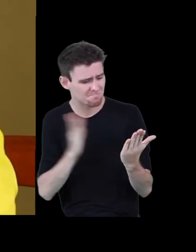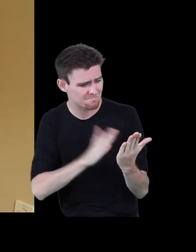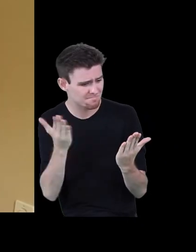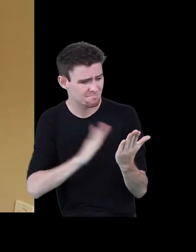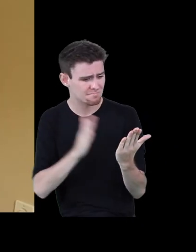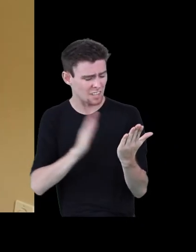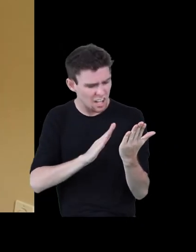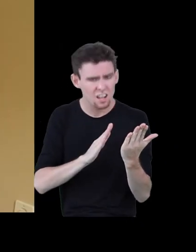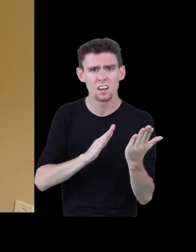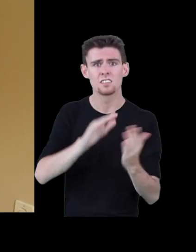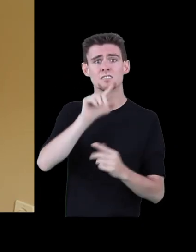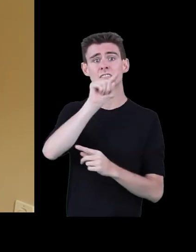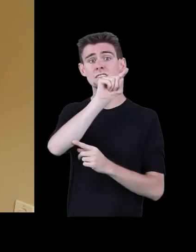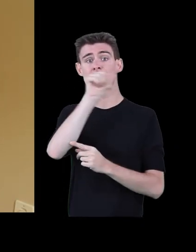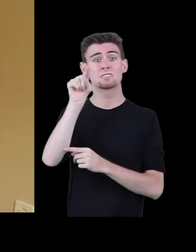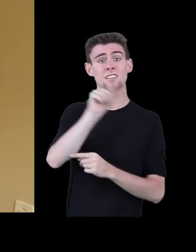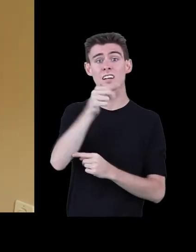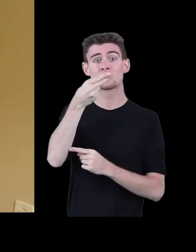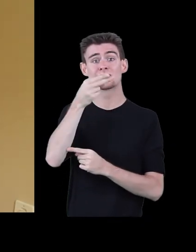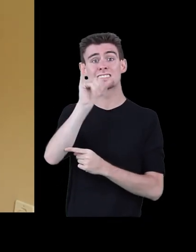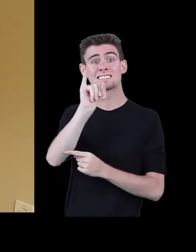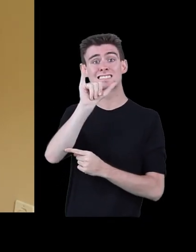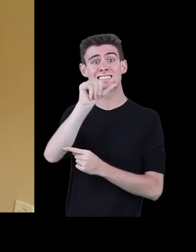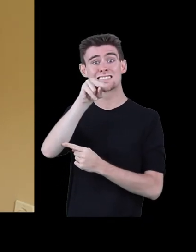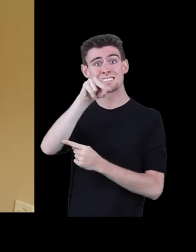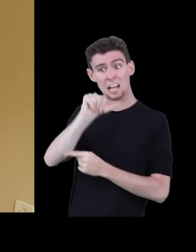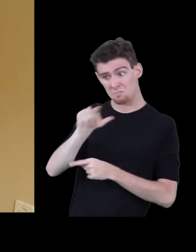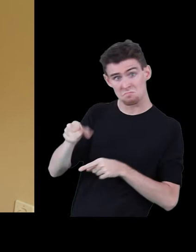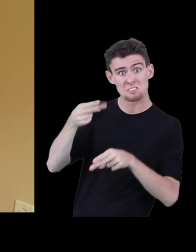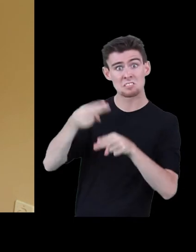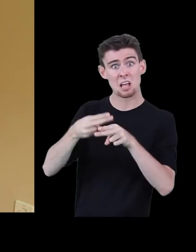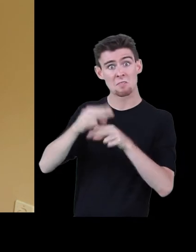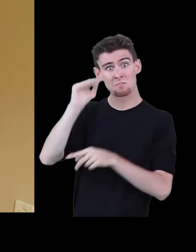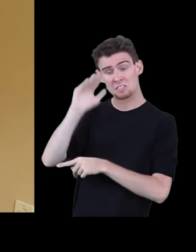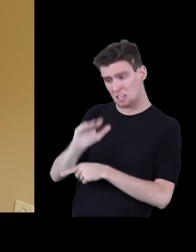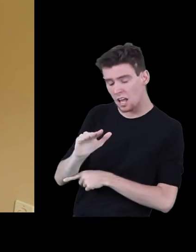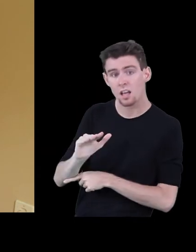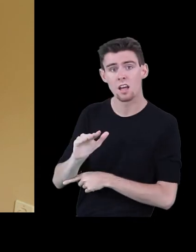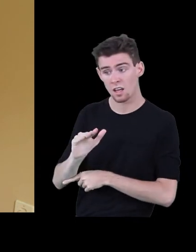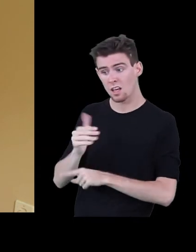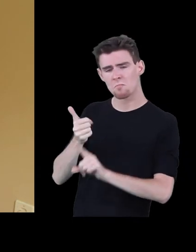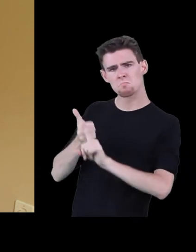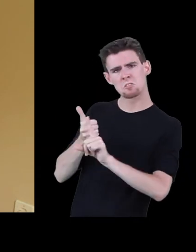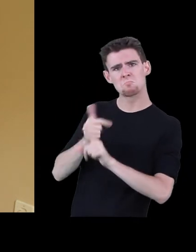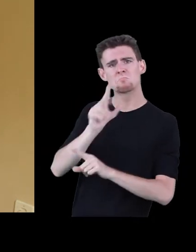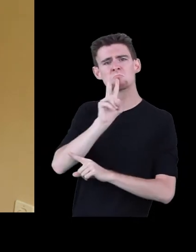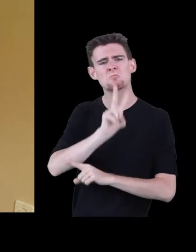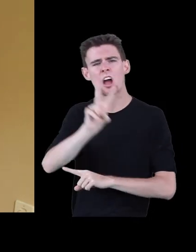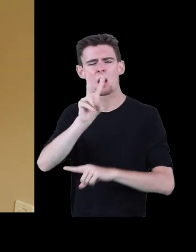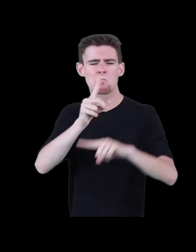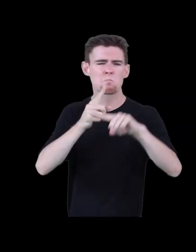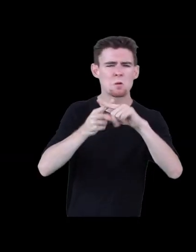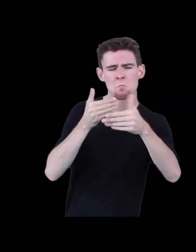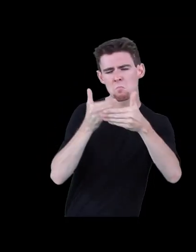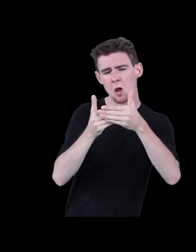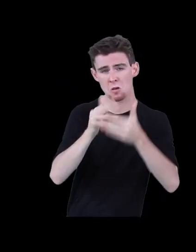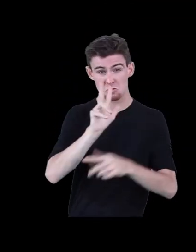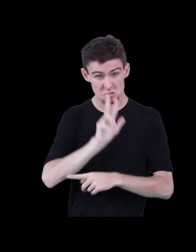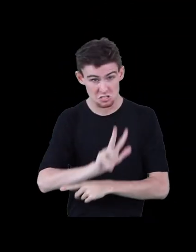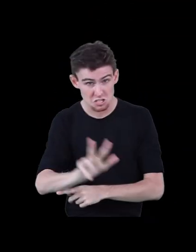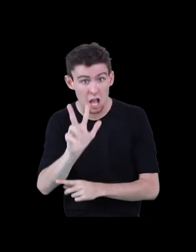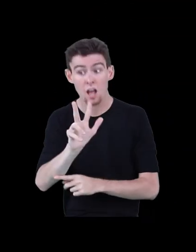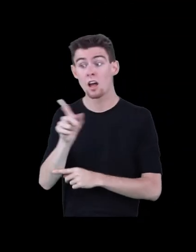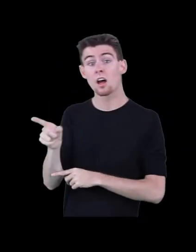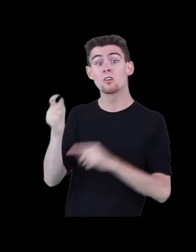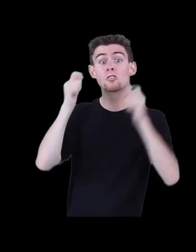ans. Fait qu'on a reçu un dossier d'un petit garçon. Il s'appelait Jurian. Il avait 2 ans et demi, proche de